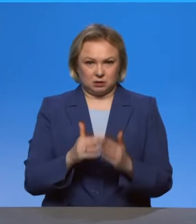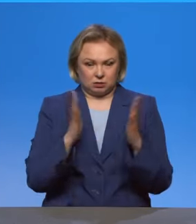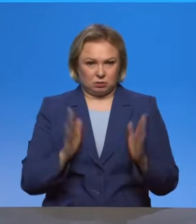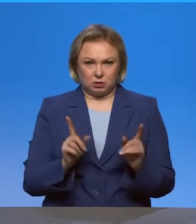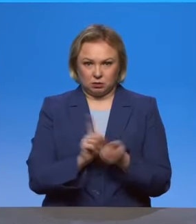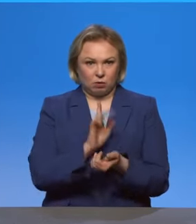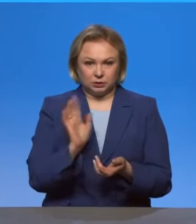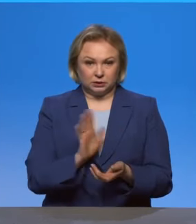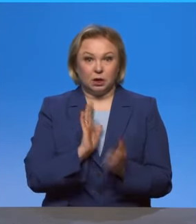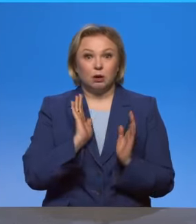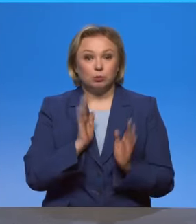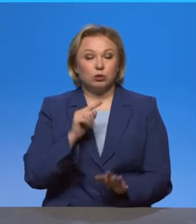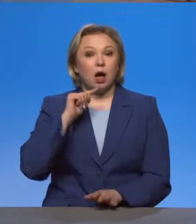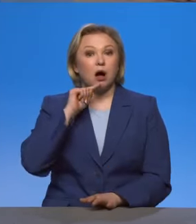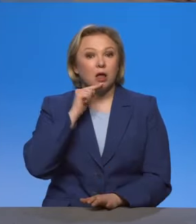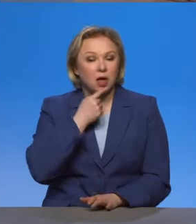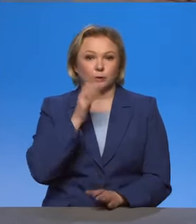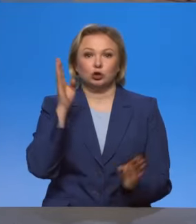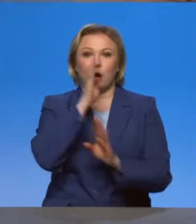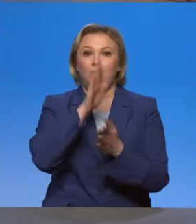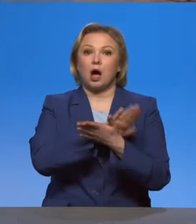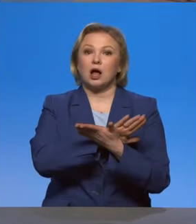будет экономично, экологично, если